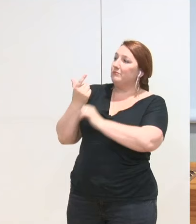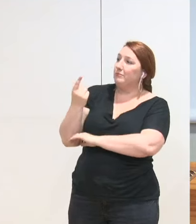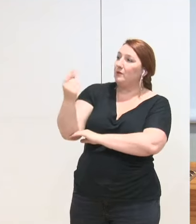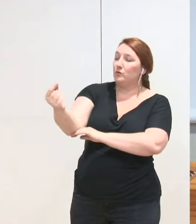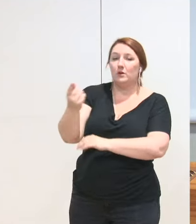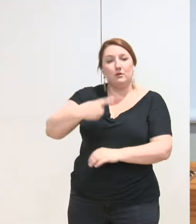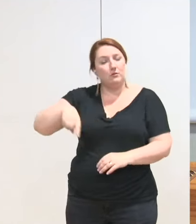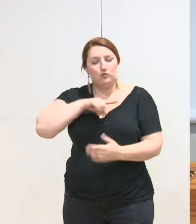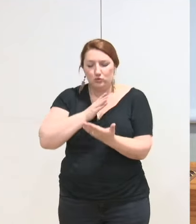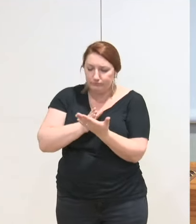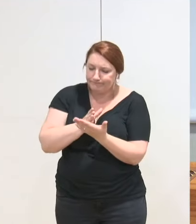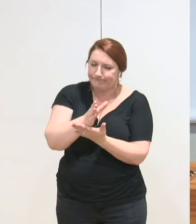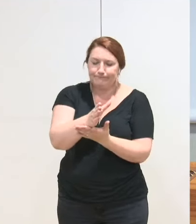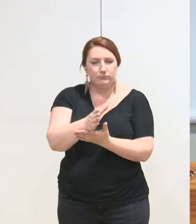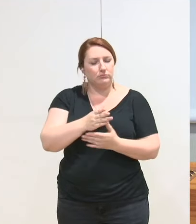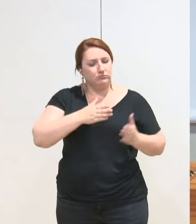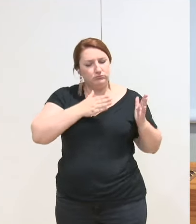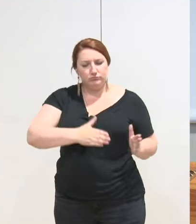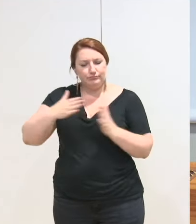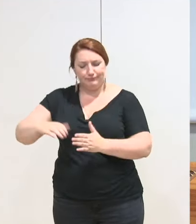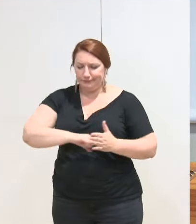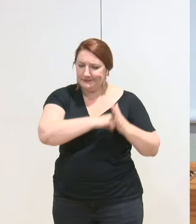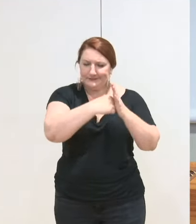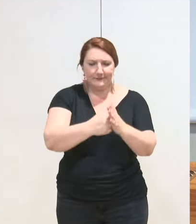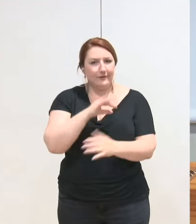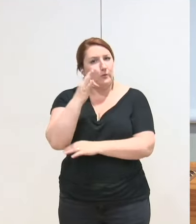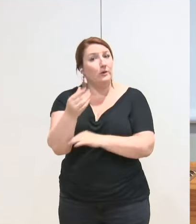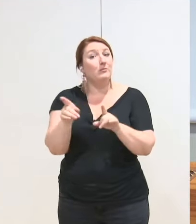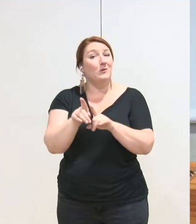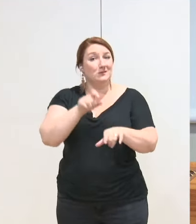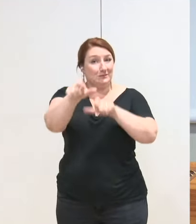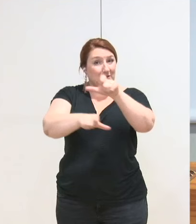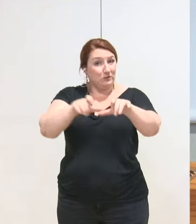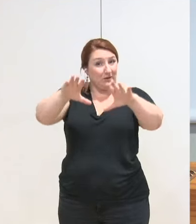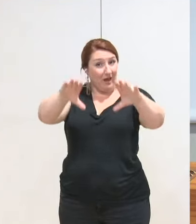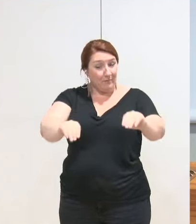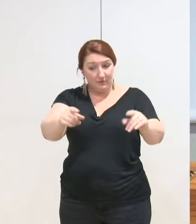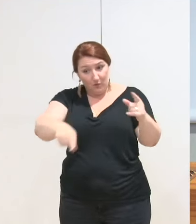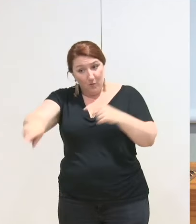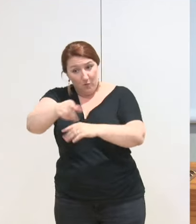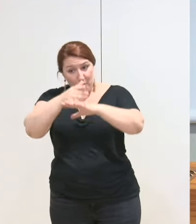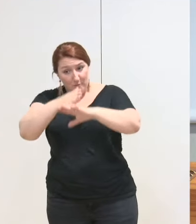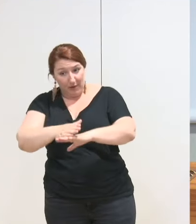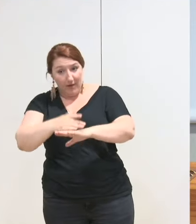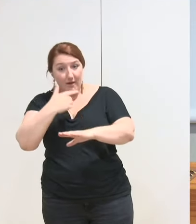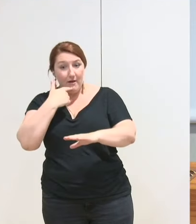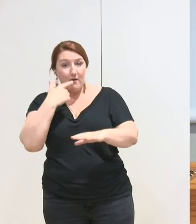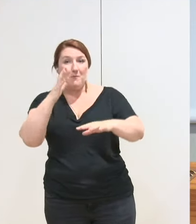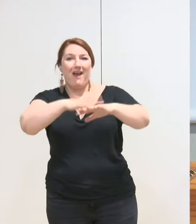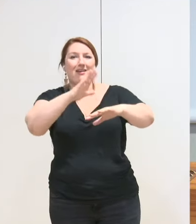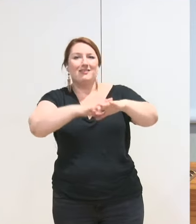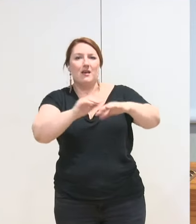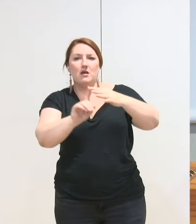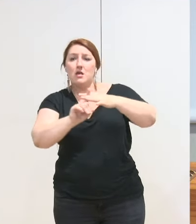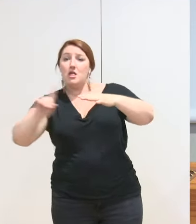fermeté mais aussi en allant plus loin en accompagnant les habitants qui sont prêts à réinvestir les espaces délaissés